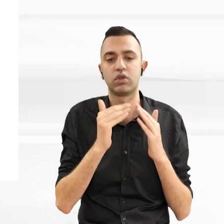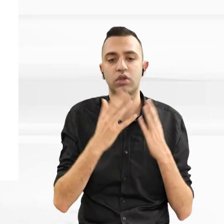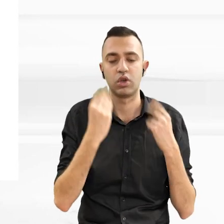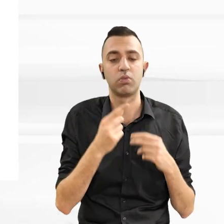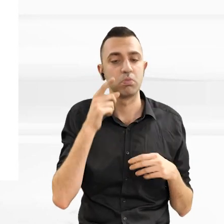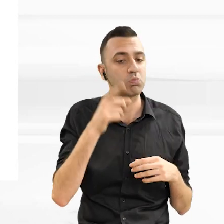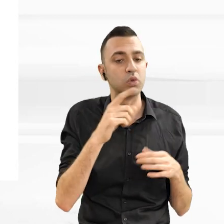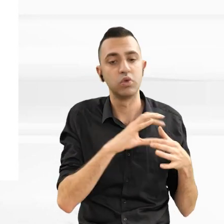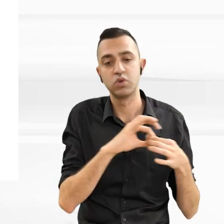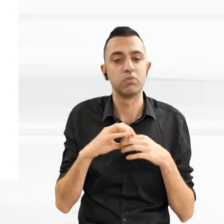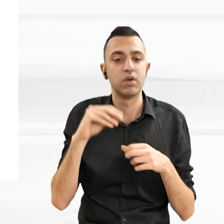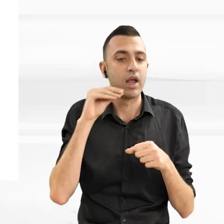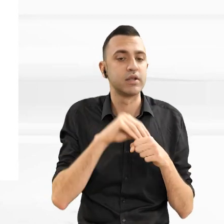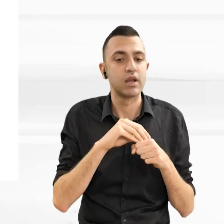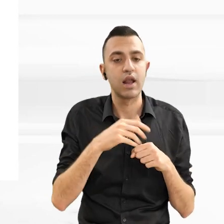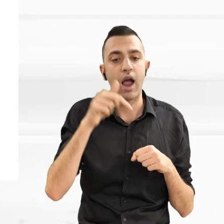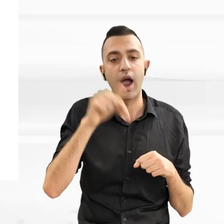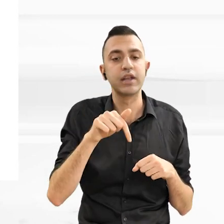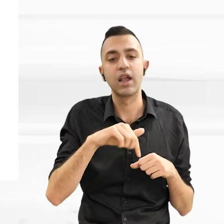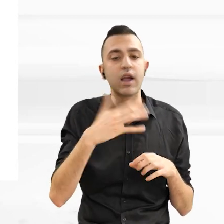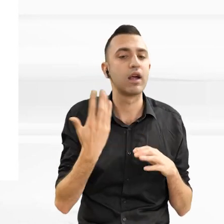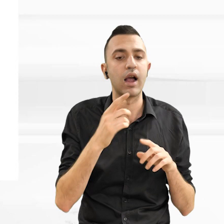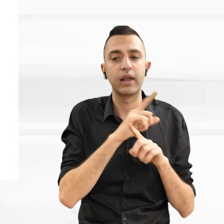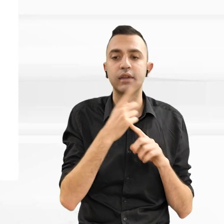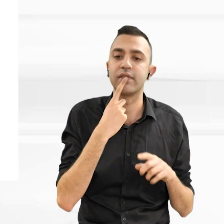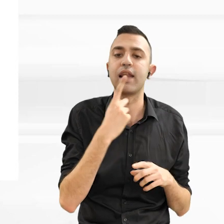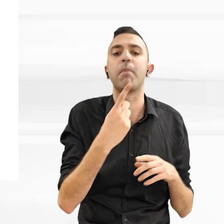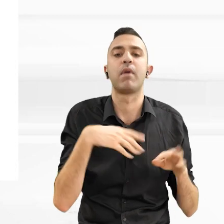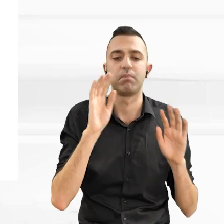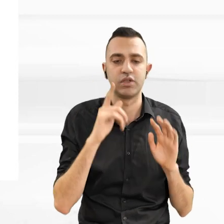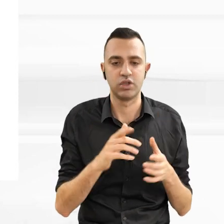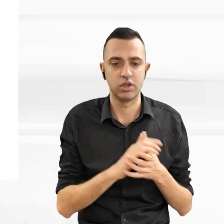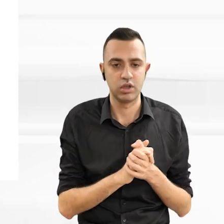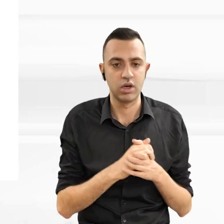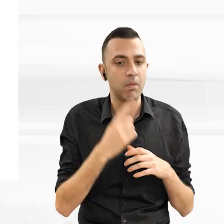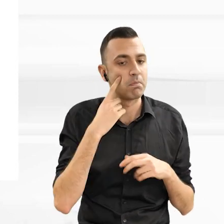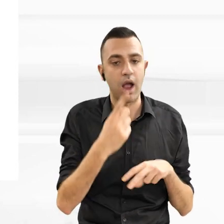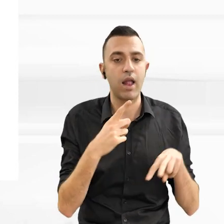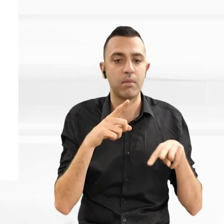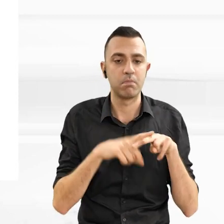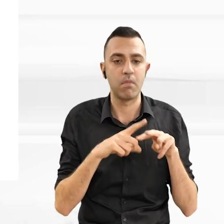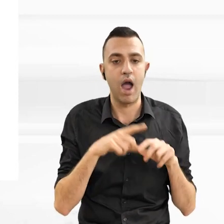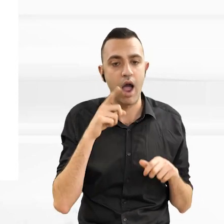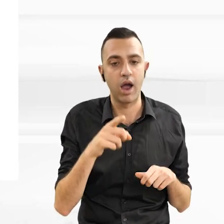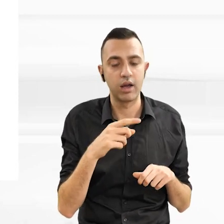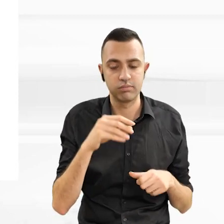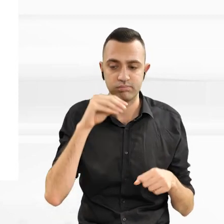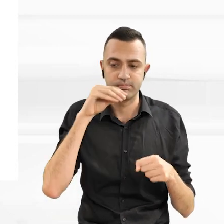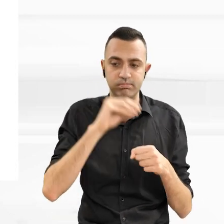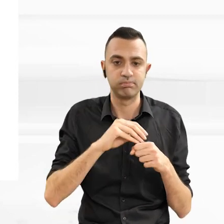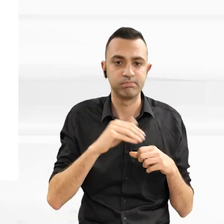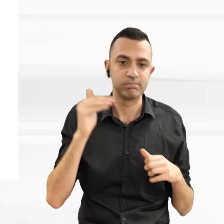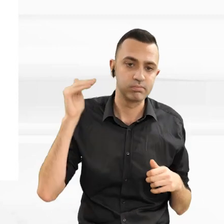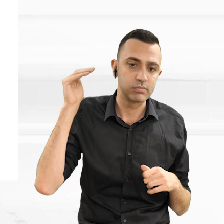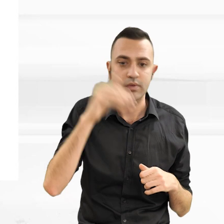Bu parçada karaciğerle ilgili aşağıdakilerden hangisine değinilmemiştir da alalım al seçimine üzerine yüklenen